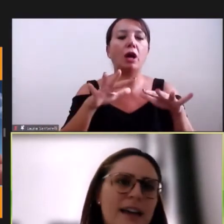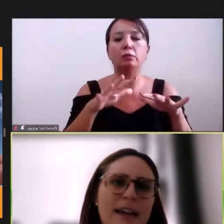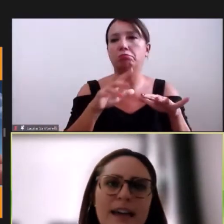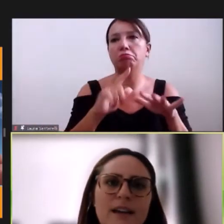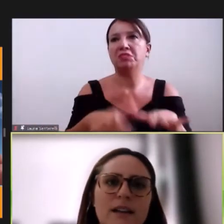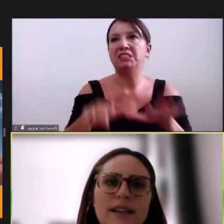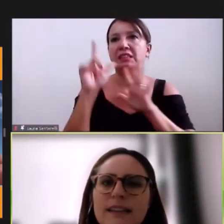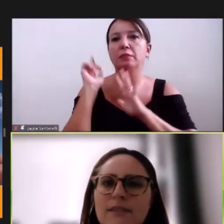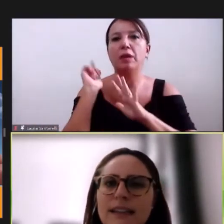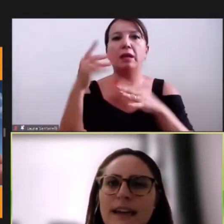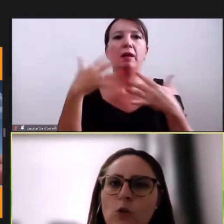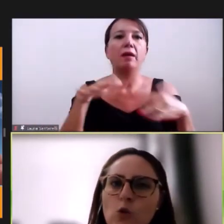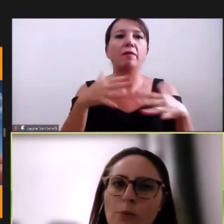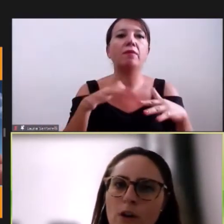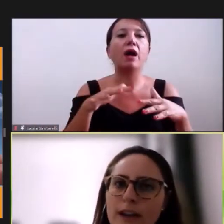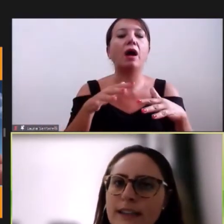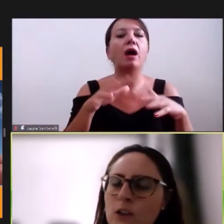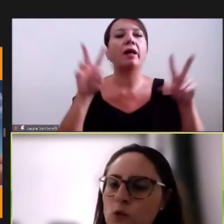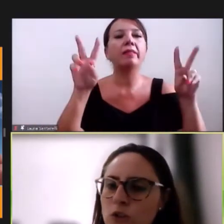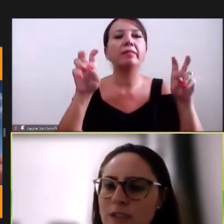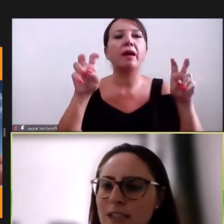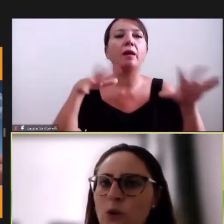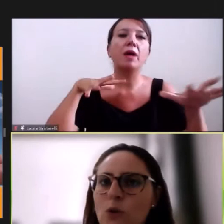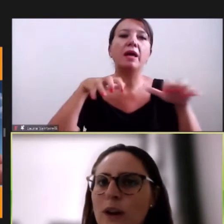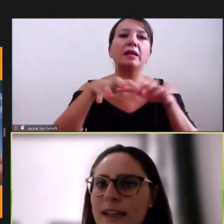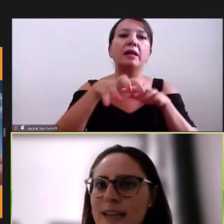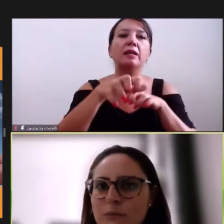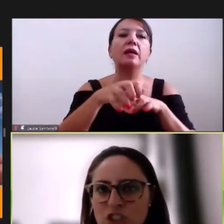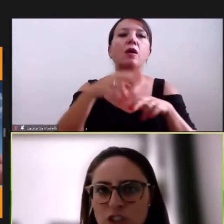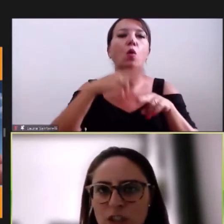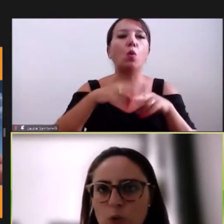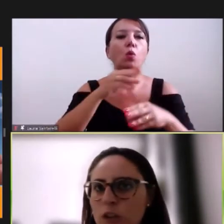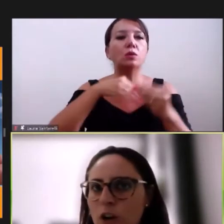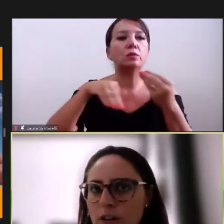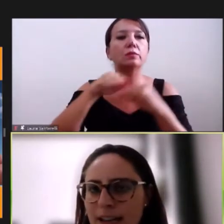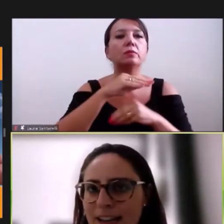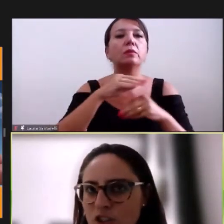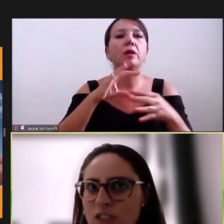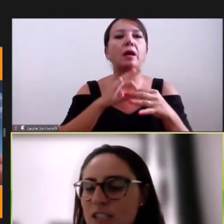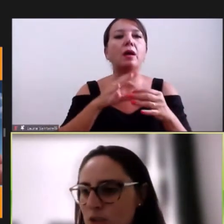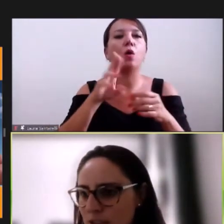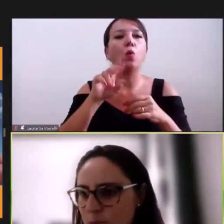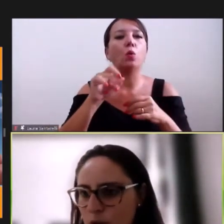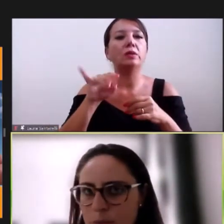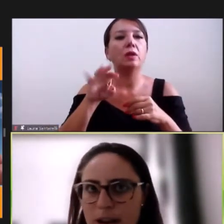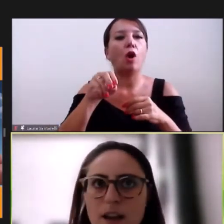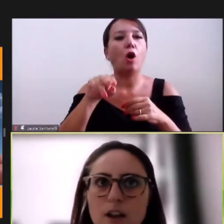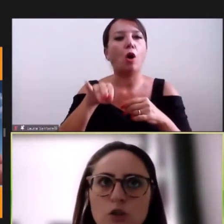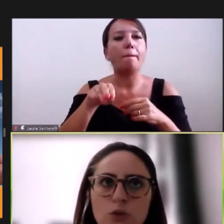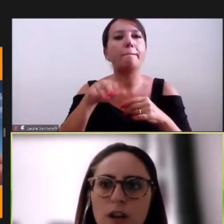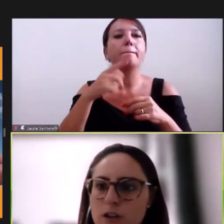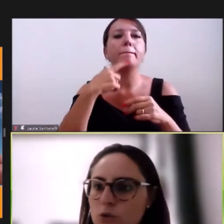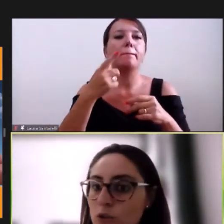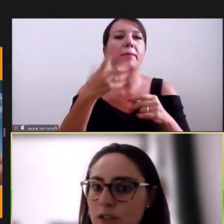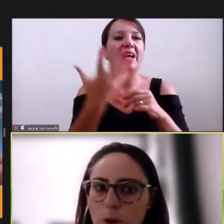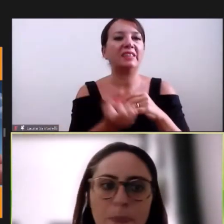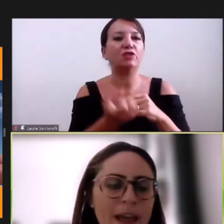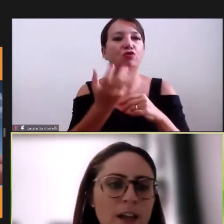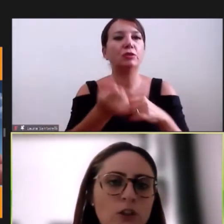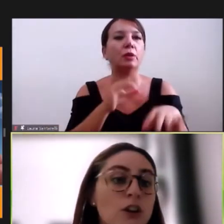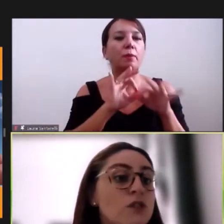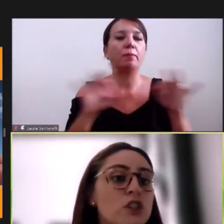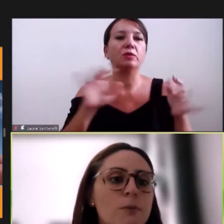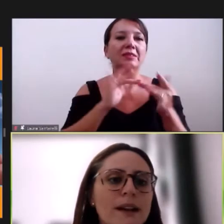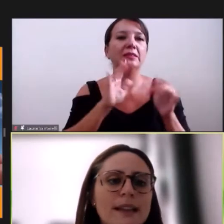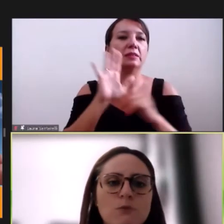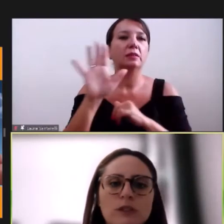fa e trattava di recupero e di riuso, è stato a cura degli amici di Udicon e la registrazione è disponibile sul loro sito.